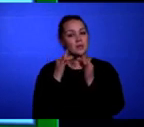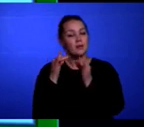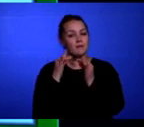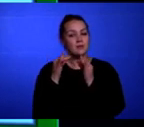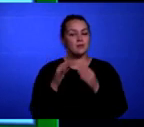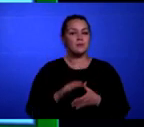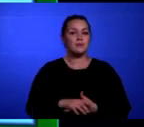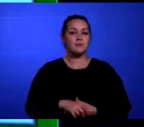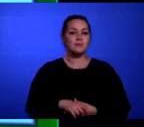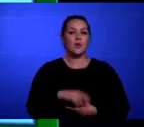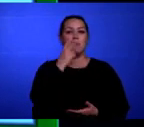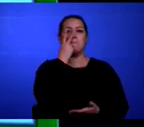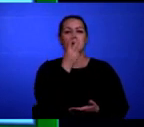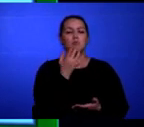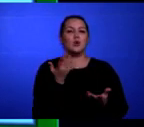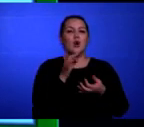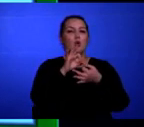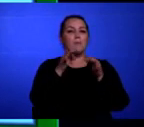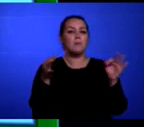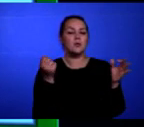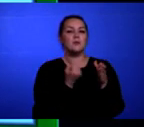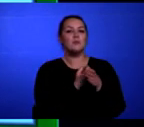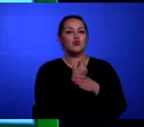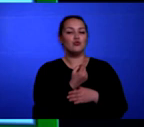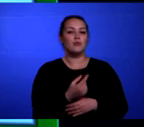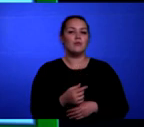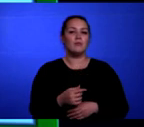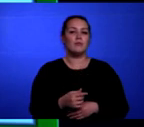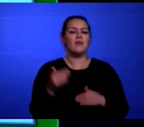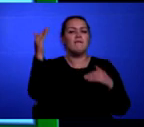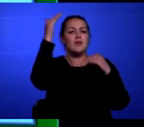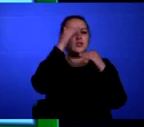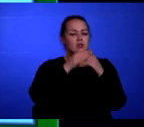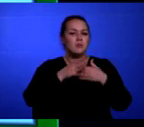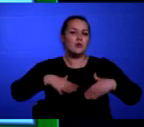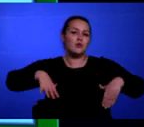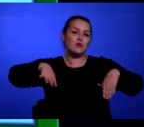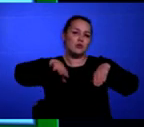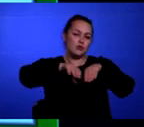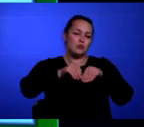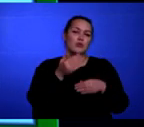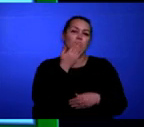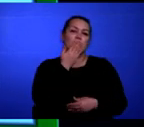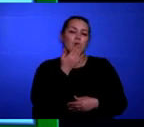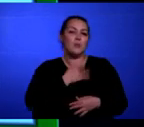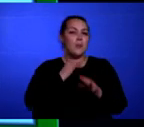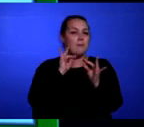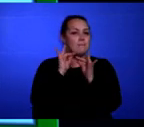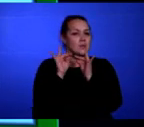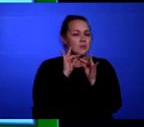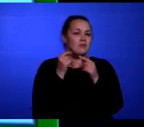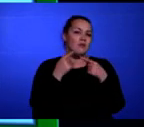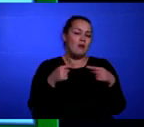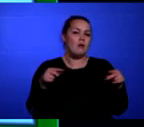какое предложение получилось у меня вечерами мы семьей любим беседовать на разные темы